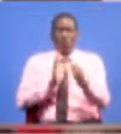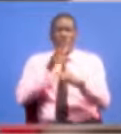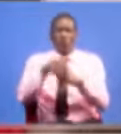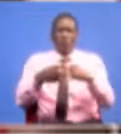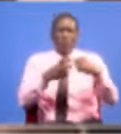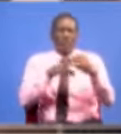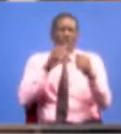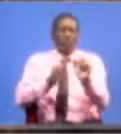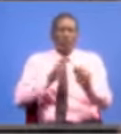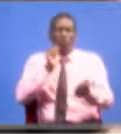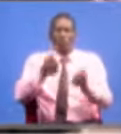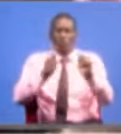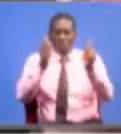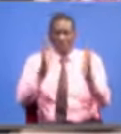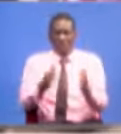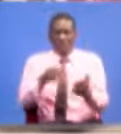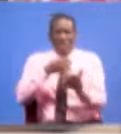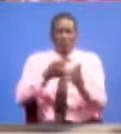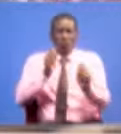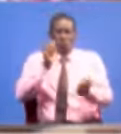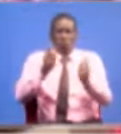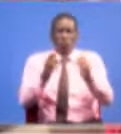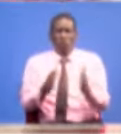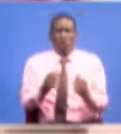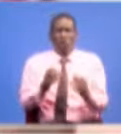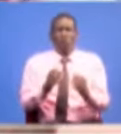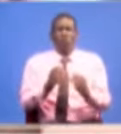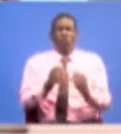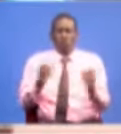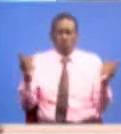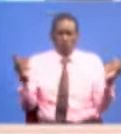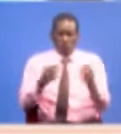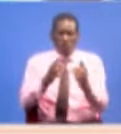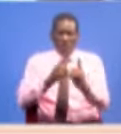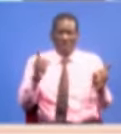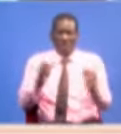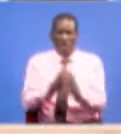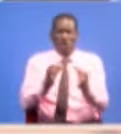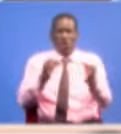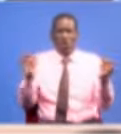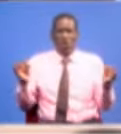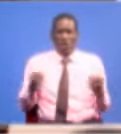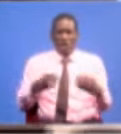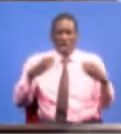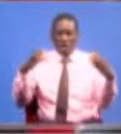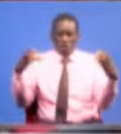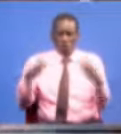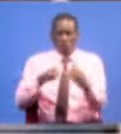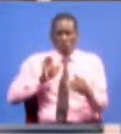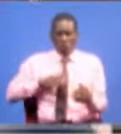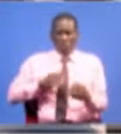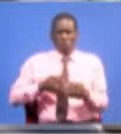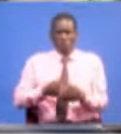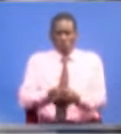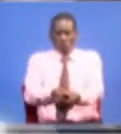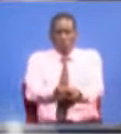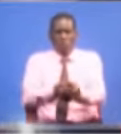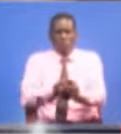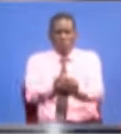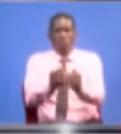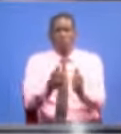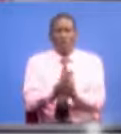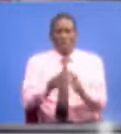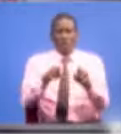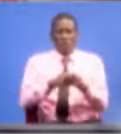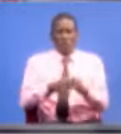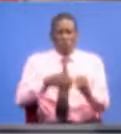70, wakiwemo wanariadha wa mbio za masafa mafupi na refu, kikosi cha wanawake cha mchezo wa voliboli, kikosi cha